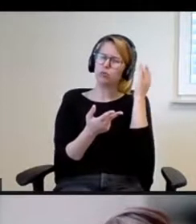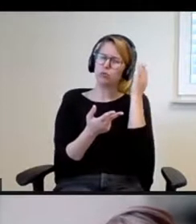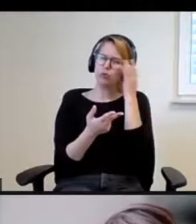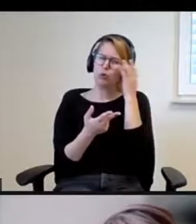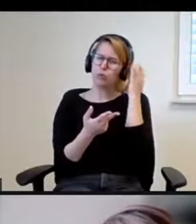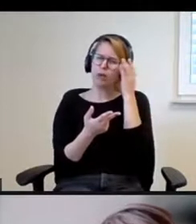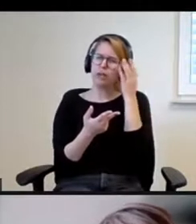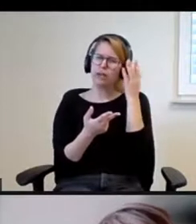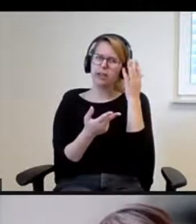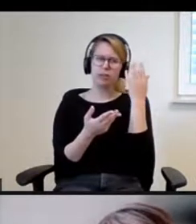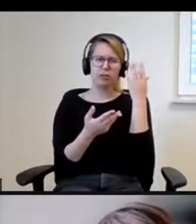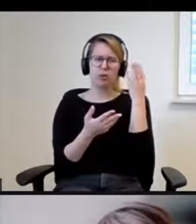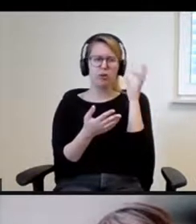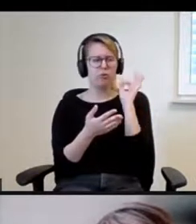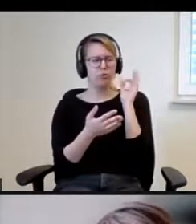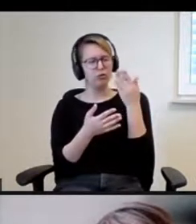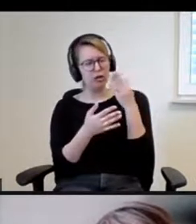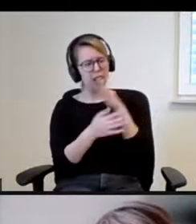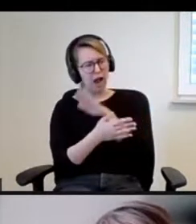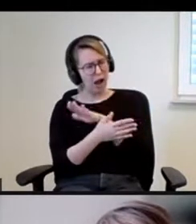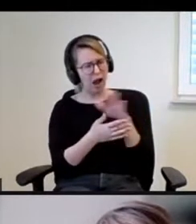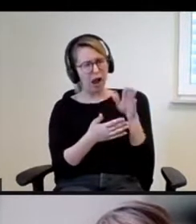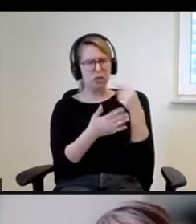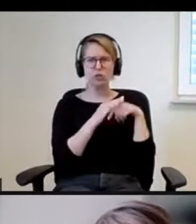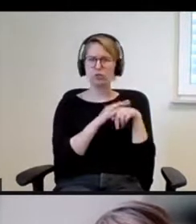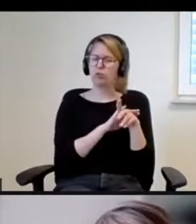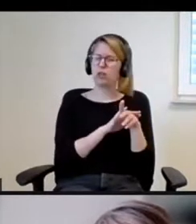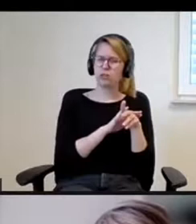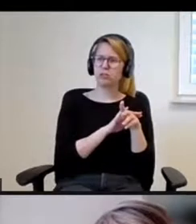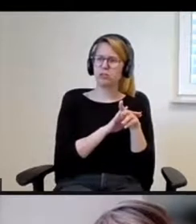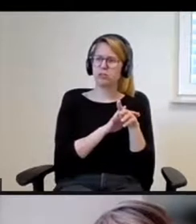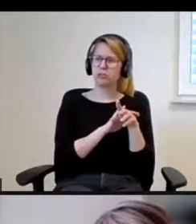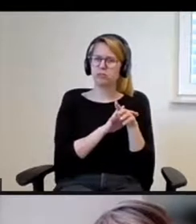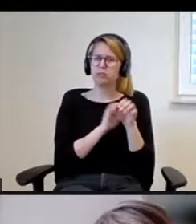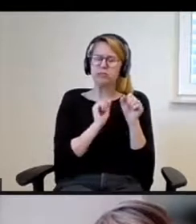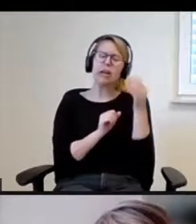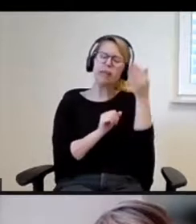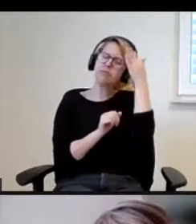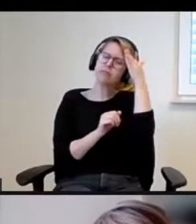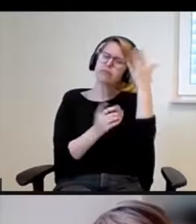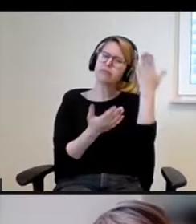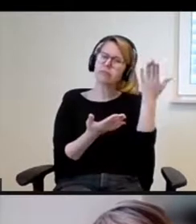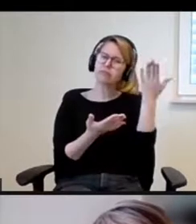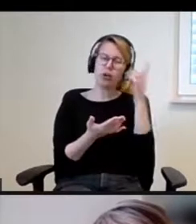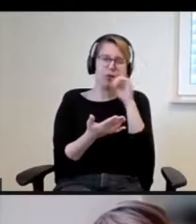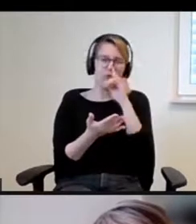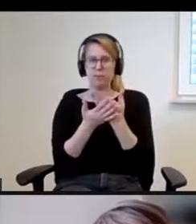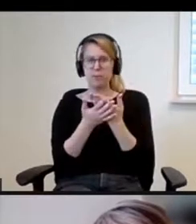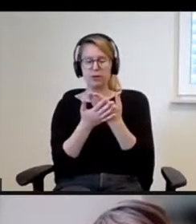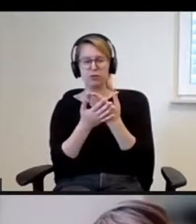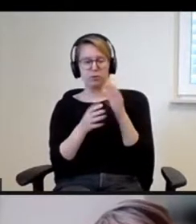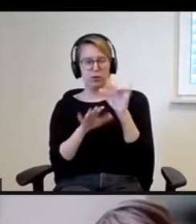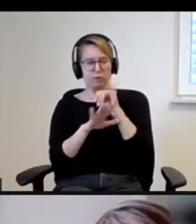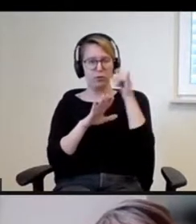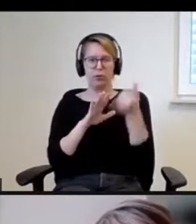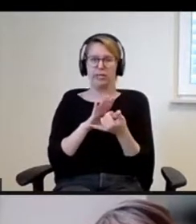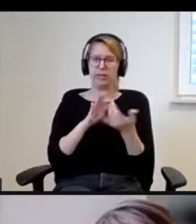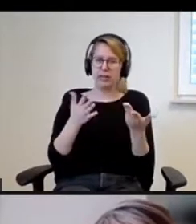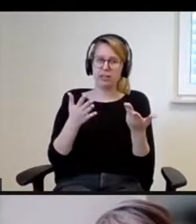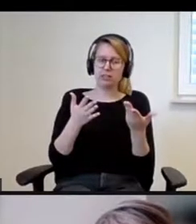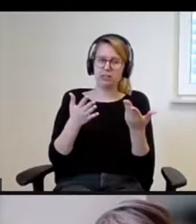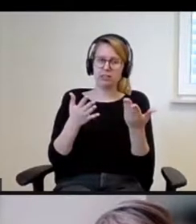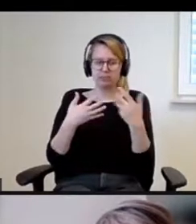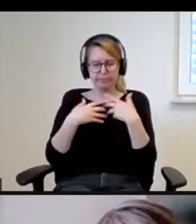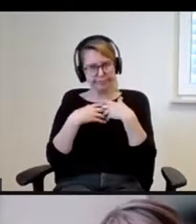monde? Et qu'à des moments aussi de projet, on se prend un moment, un peu de réflexion pour dire,